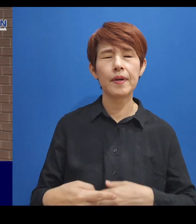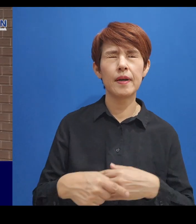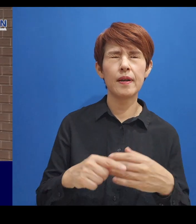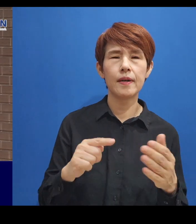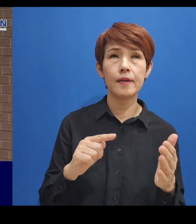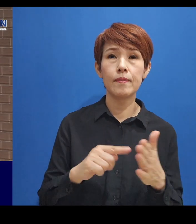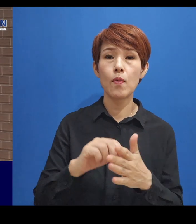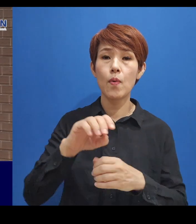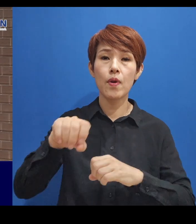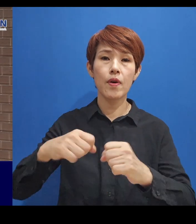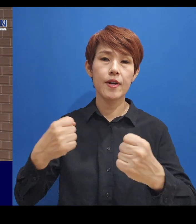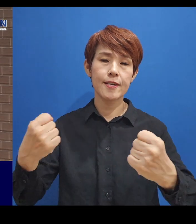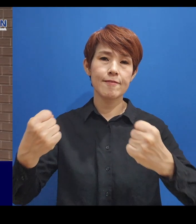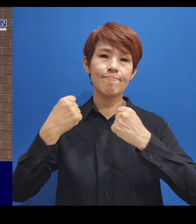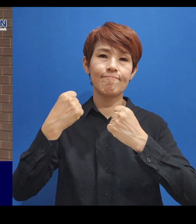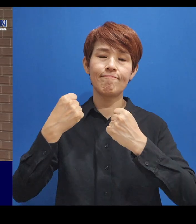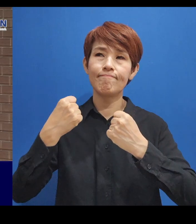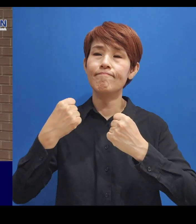몸이